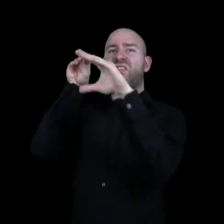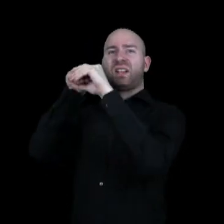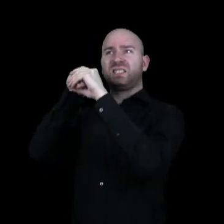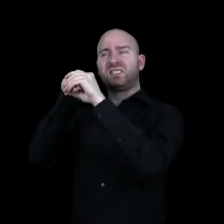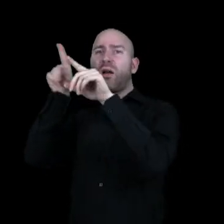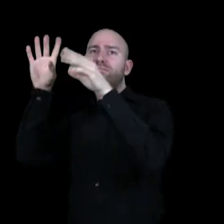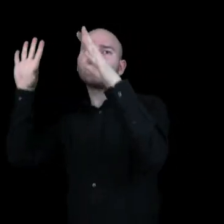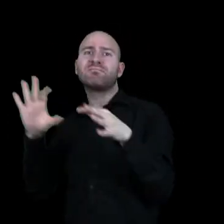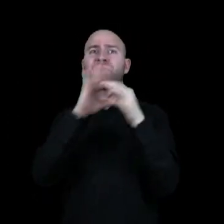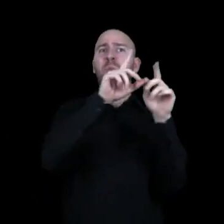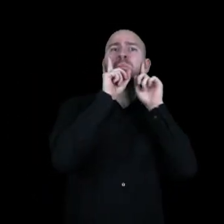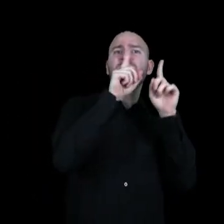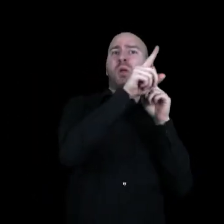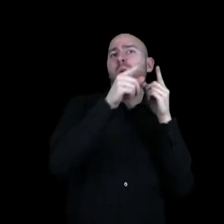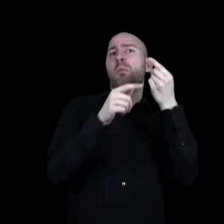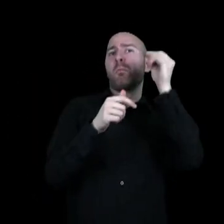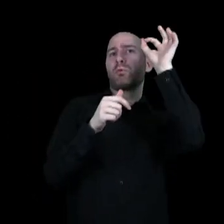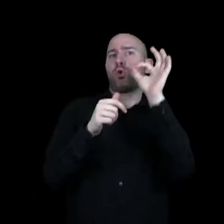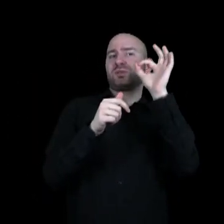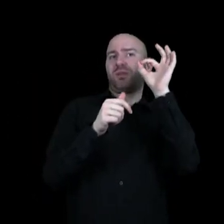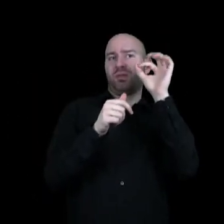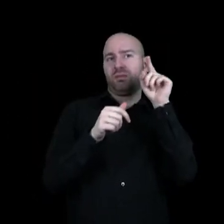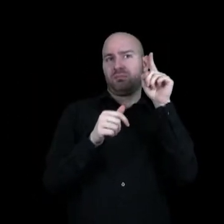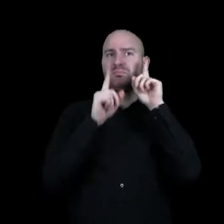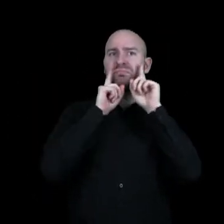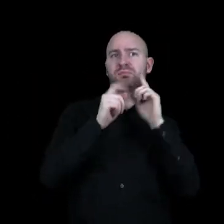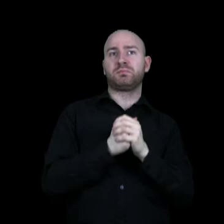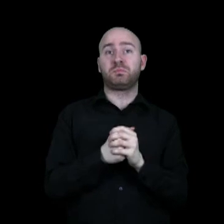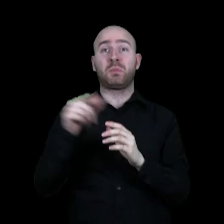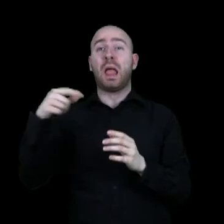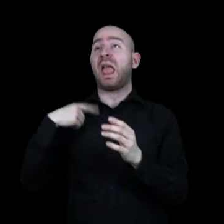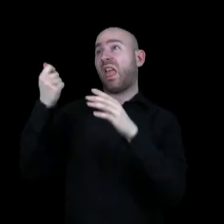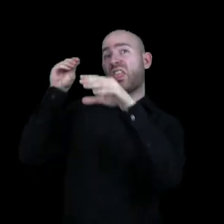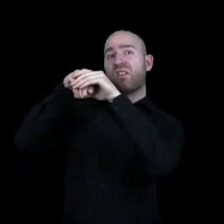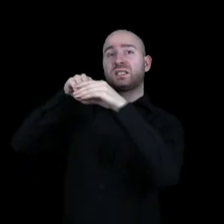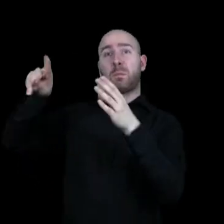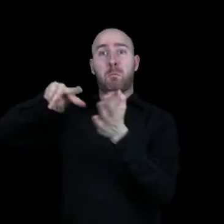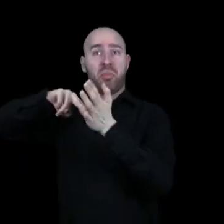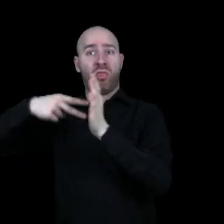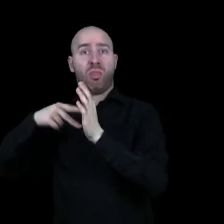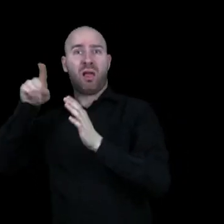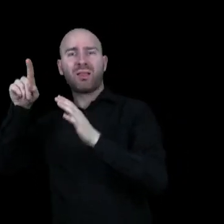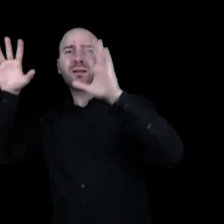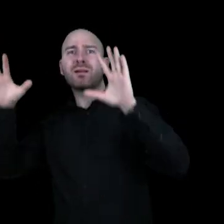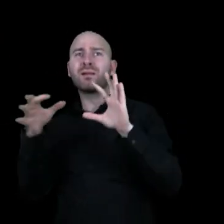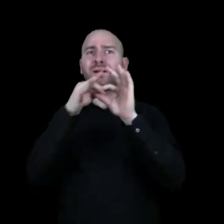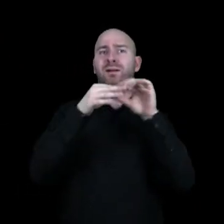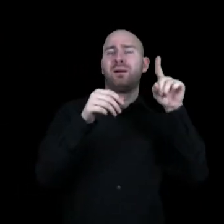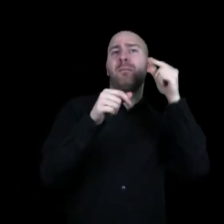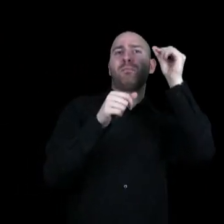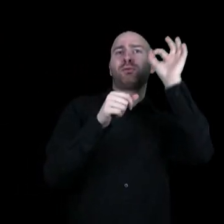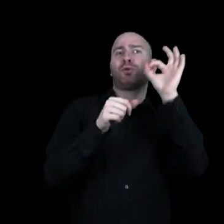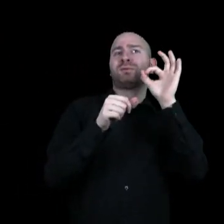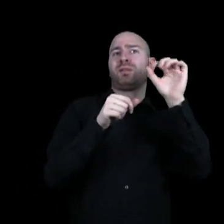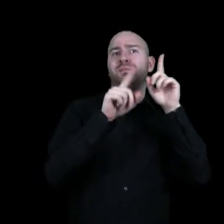Pomyślmy o inwestycji jako funkcji realnych stóp procentowych. Zaplanowane inwestycje funkcją